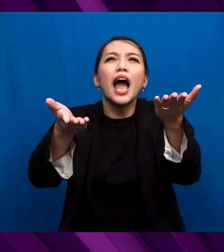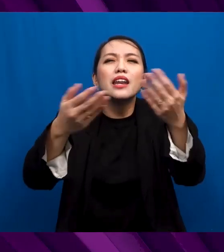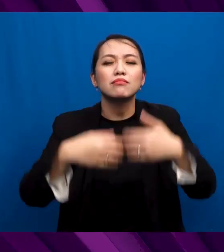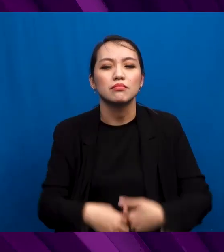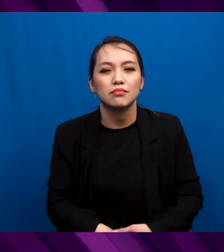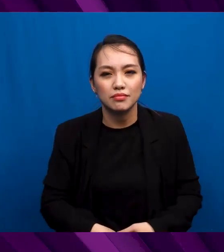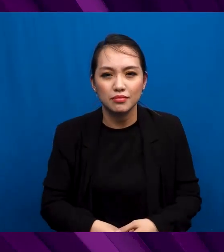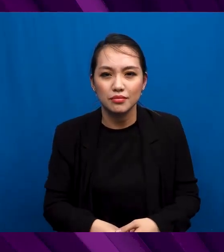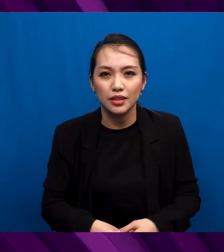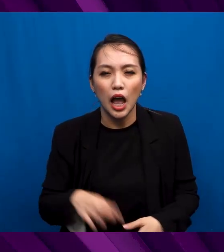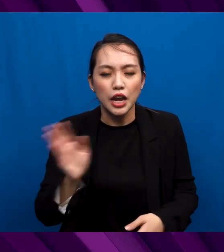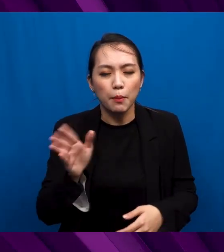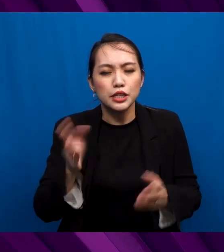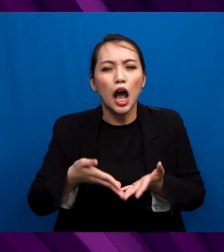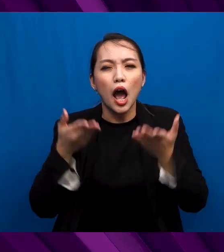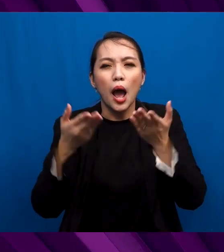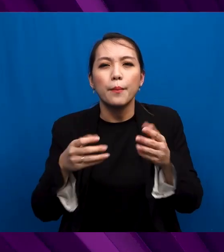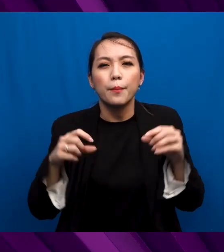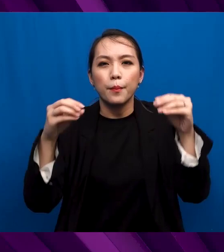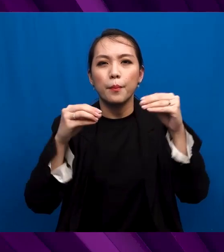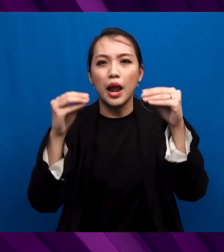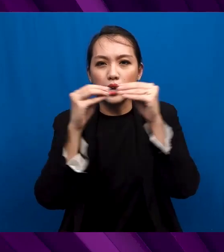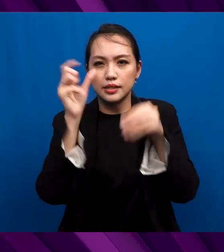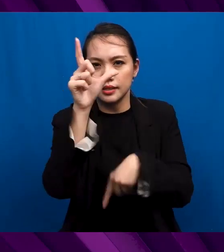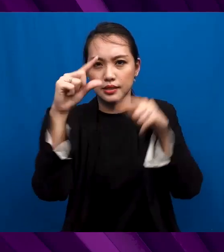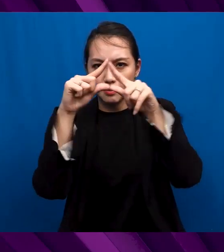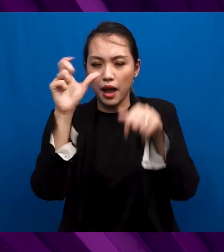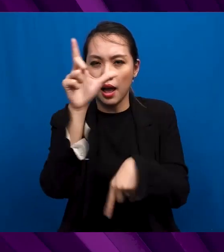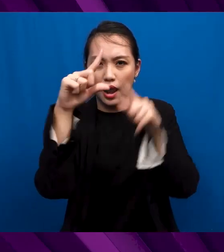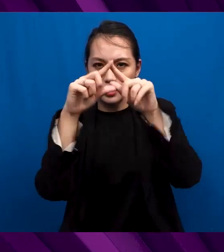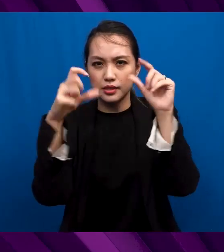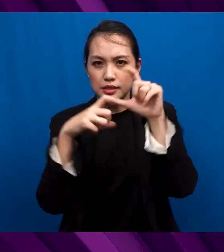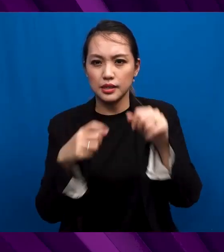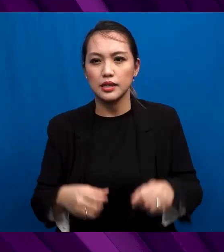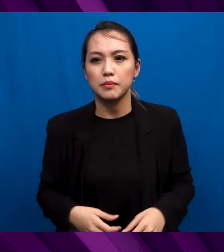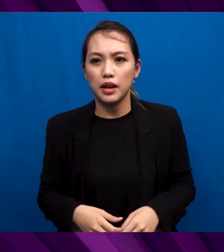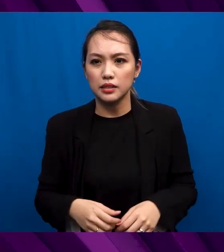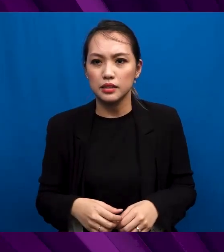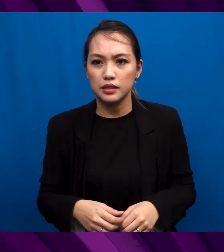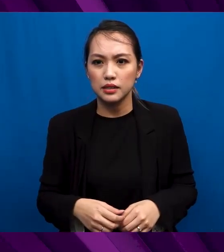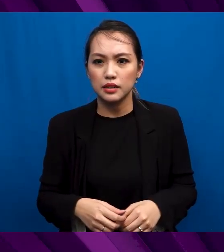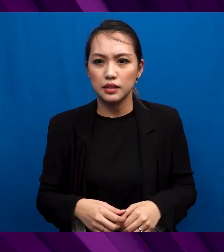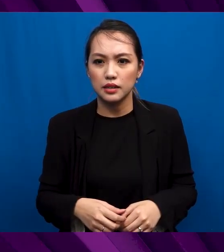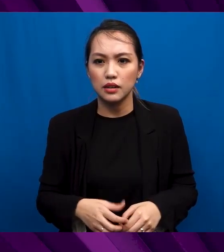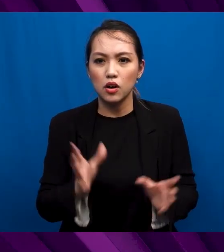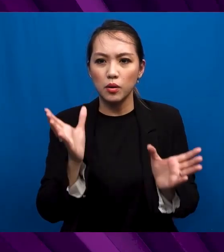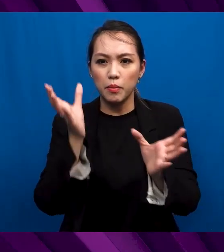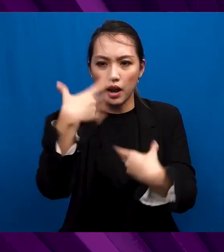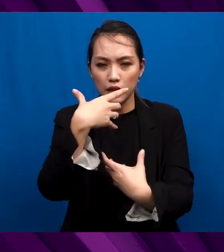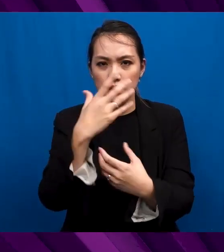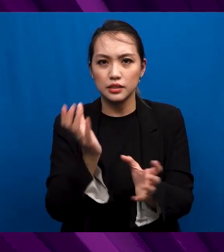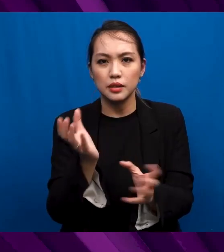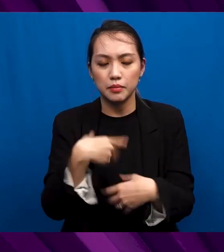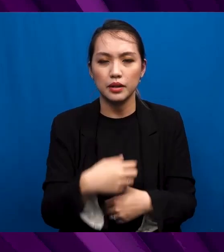bisa membalas jasamu. Siapakah aku? Tapi Tuhan, apa yang barusan kulakukan? Please remember